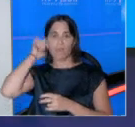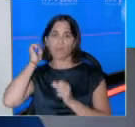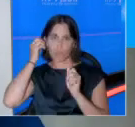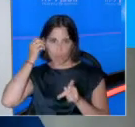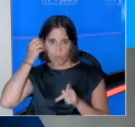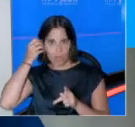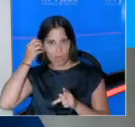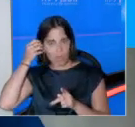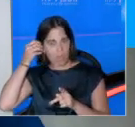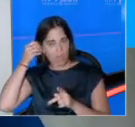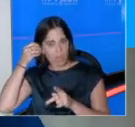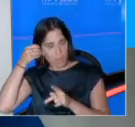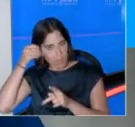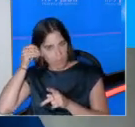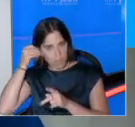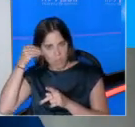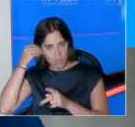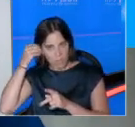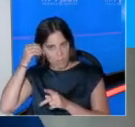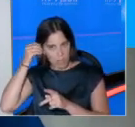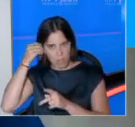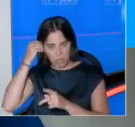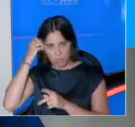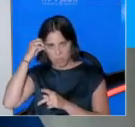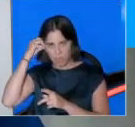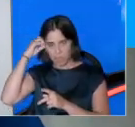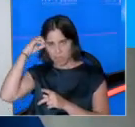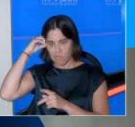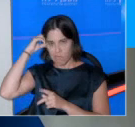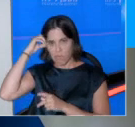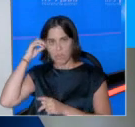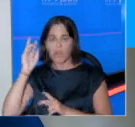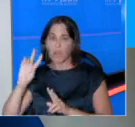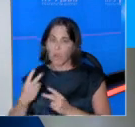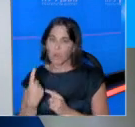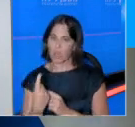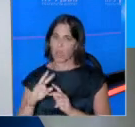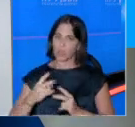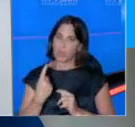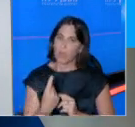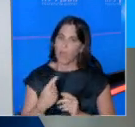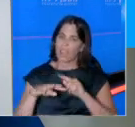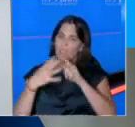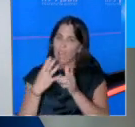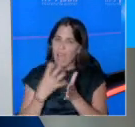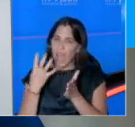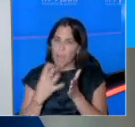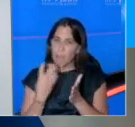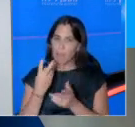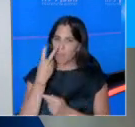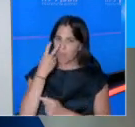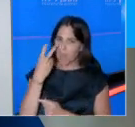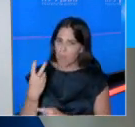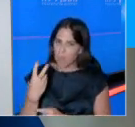אוקיי, אני מתנצל. נפתלי בנט עולה לדבר. עוד מערכת בחירות, ועוד אחת. משך 4 מערכות בחירות, אנחנו